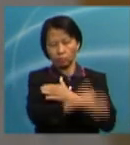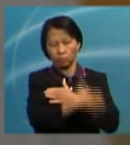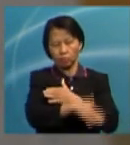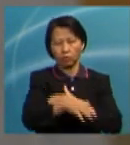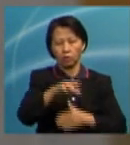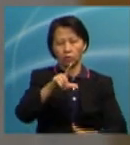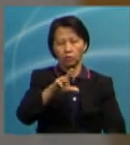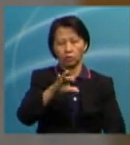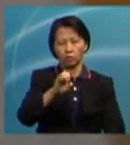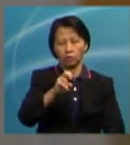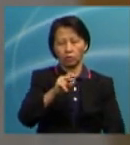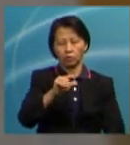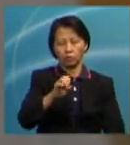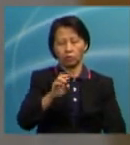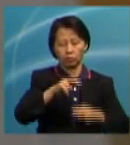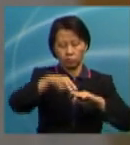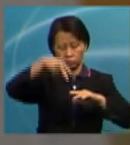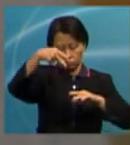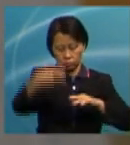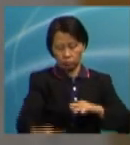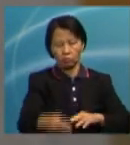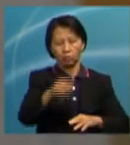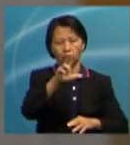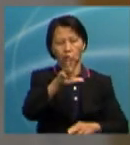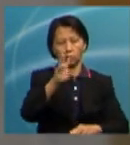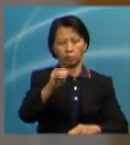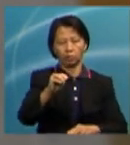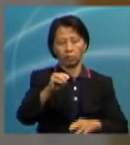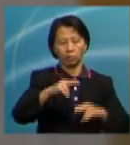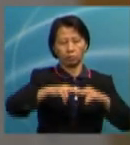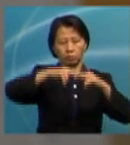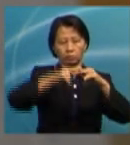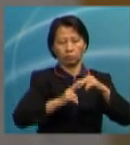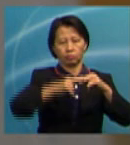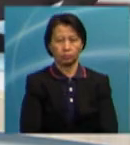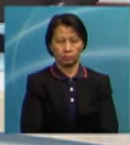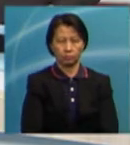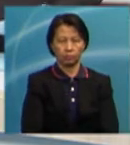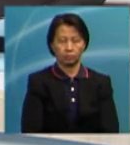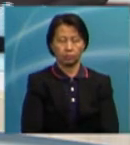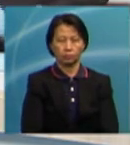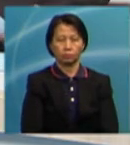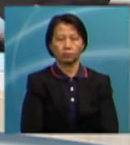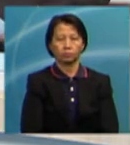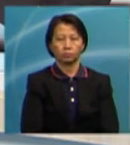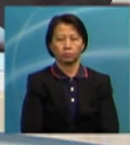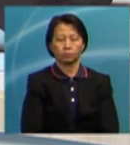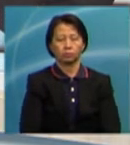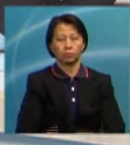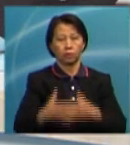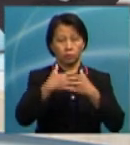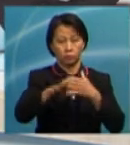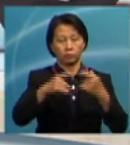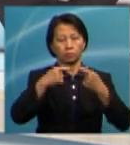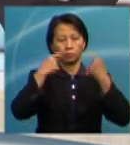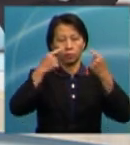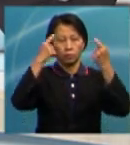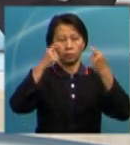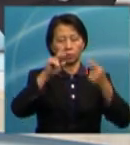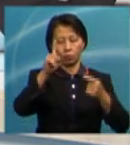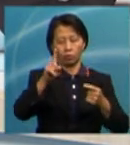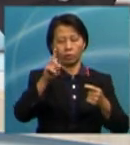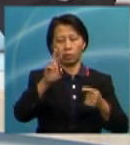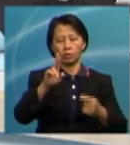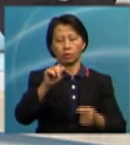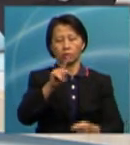negara dalam cara terjun 3 met papan Anjal setelah kejayaan Wan Razak